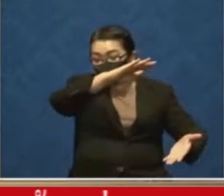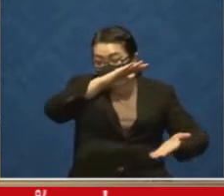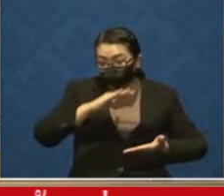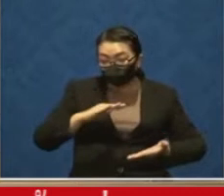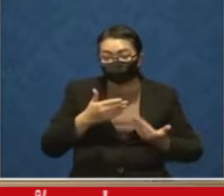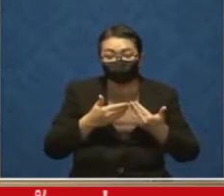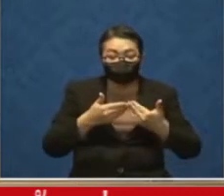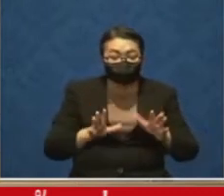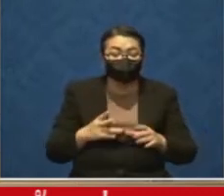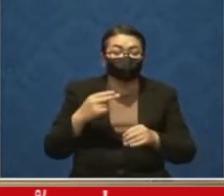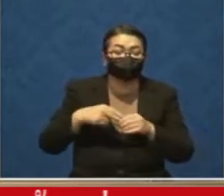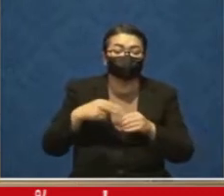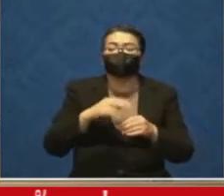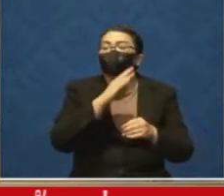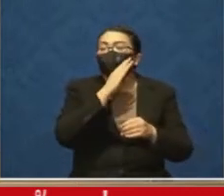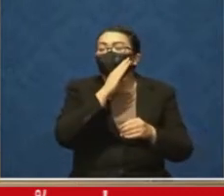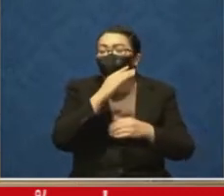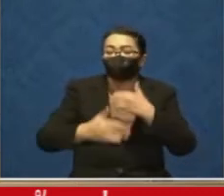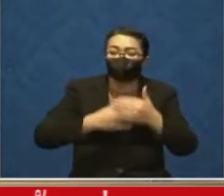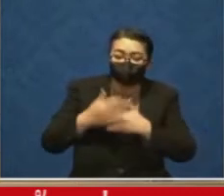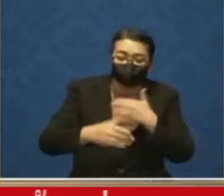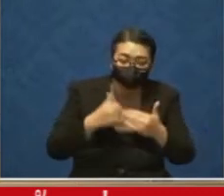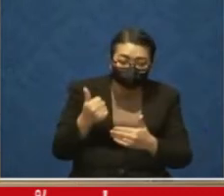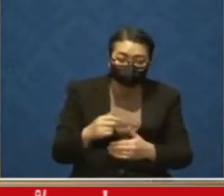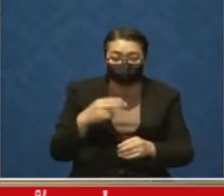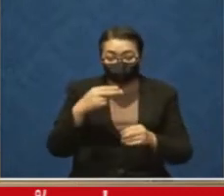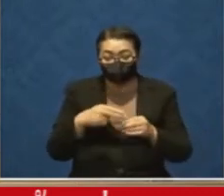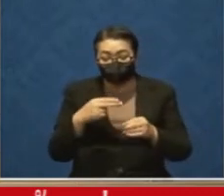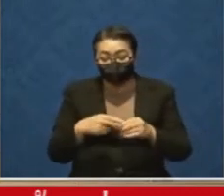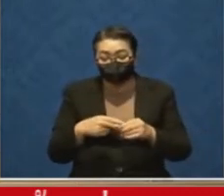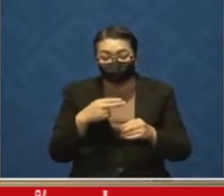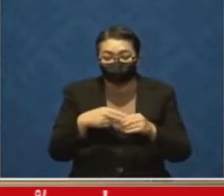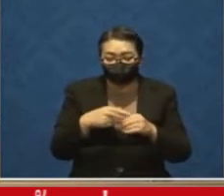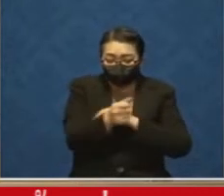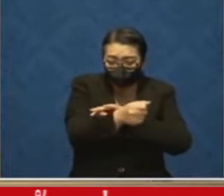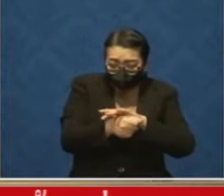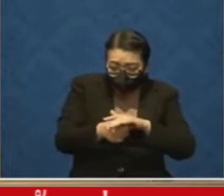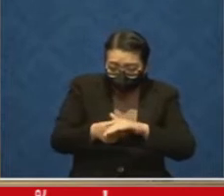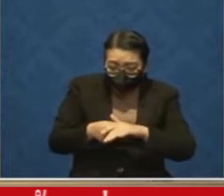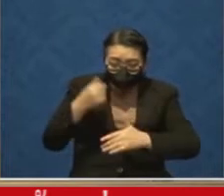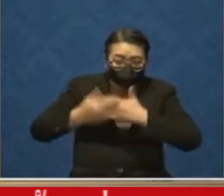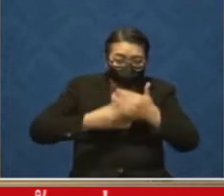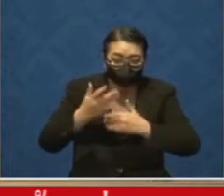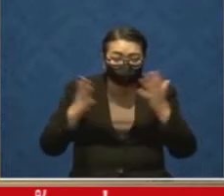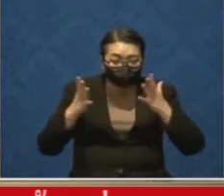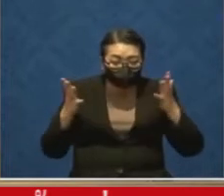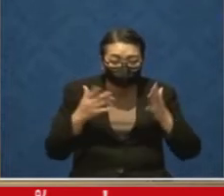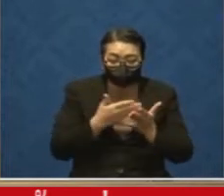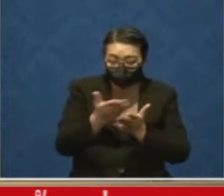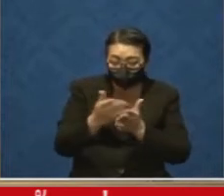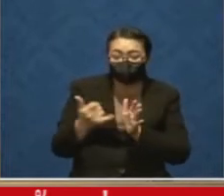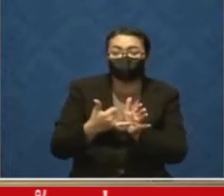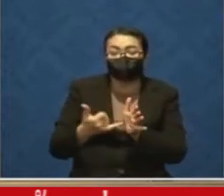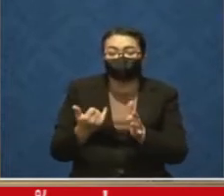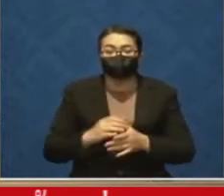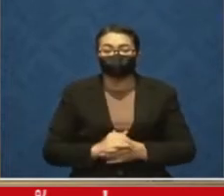มันจะมีการปล่อยให้น้มันปร้อมปล่อยใหน้มนผี ปล่อยใหนำมนเผื่อนมาเข้าในประเทศไยเยแยะมากม